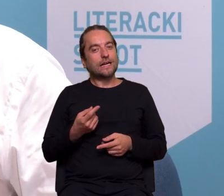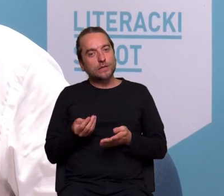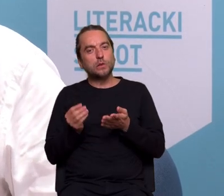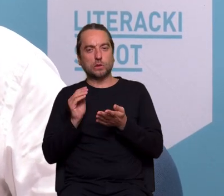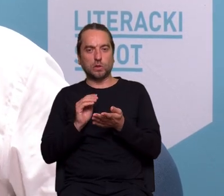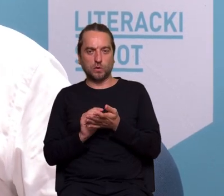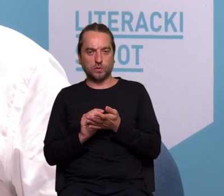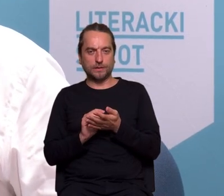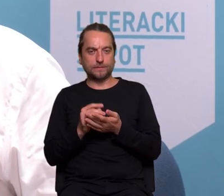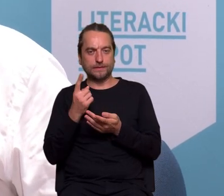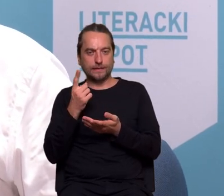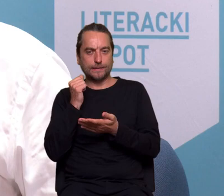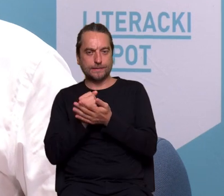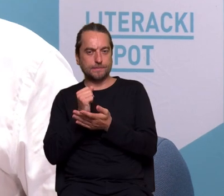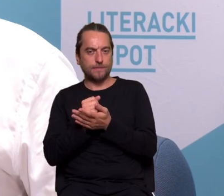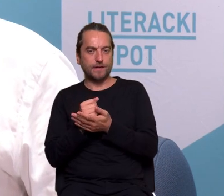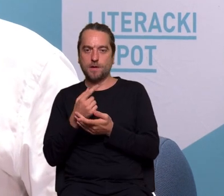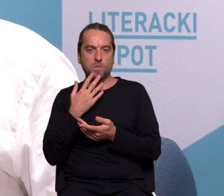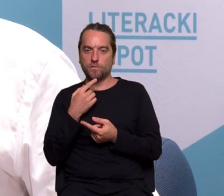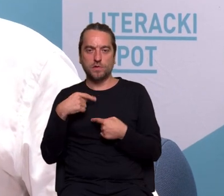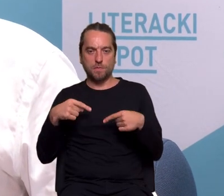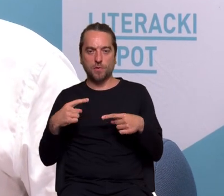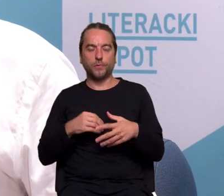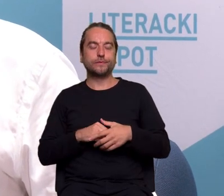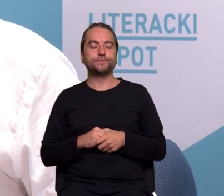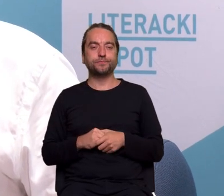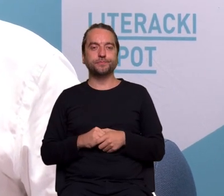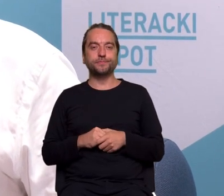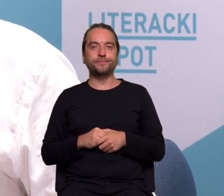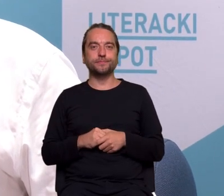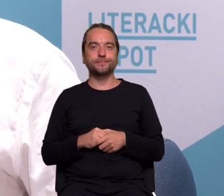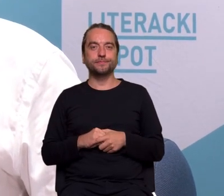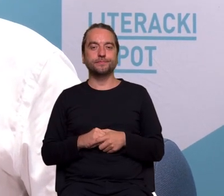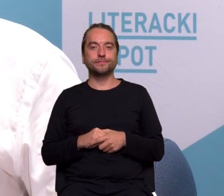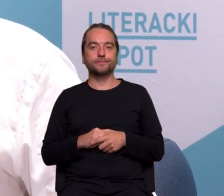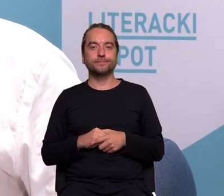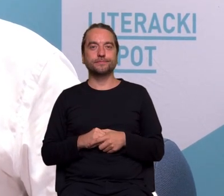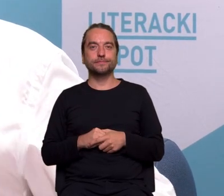jedną rzecz, o której tutaj nie wspomnieliśmy, że jednak